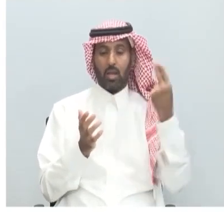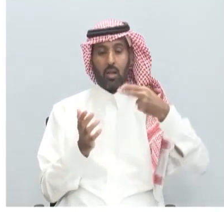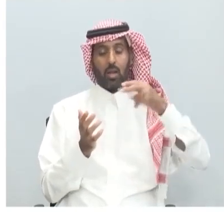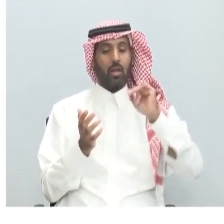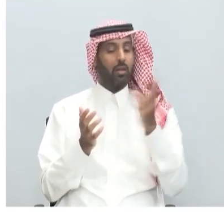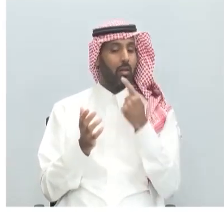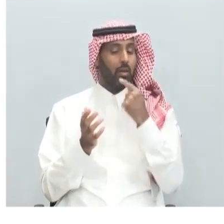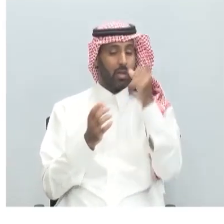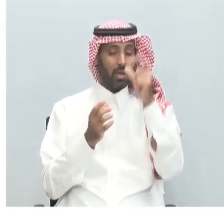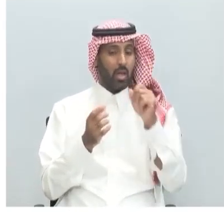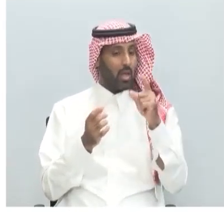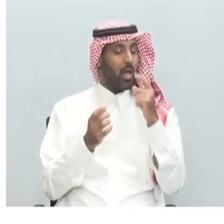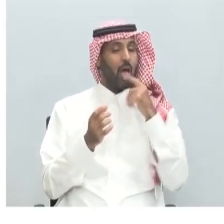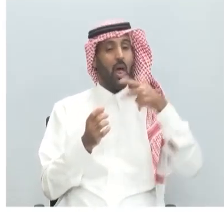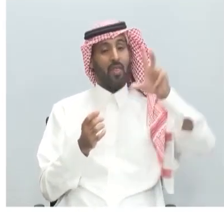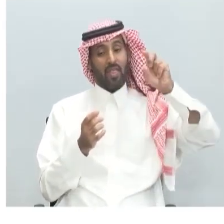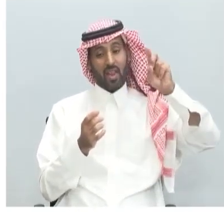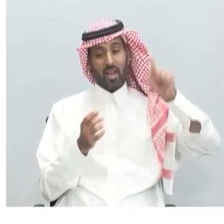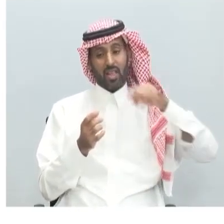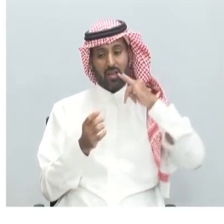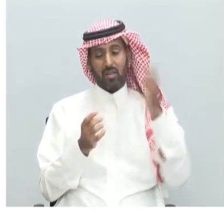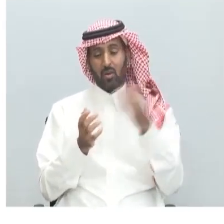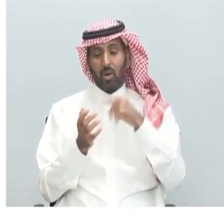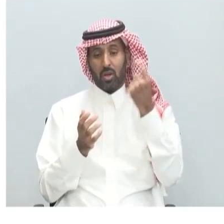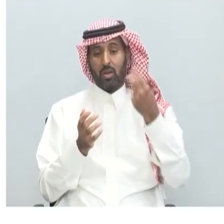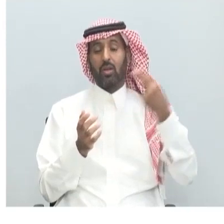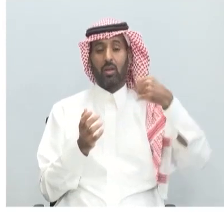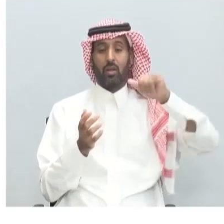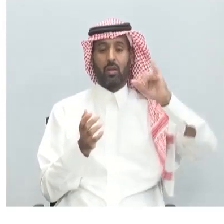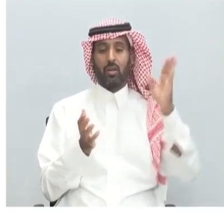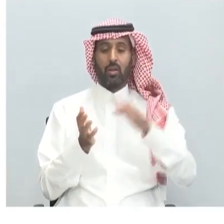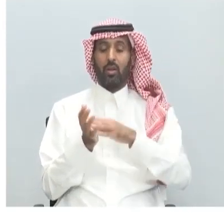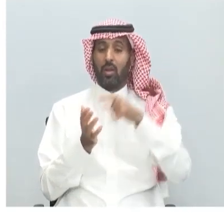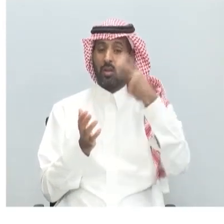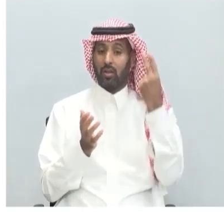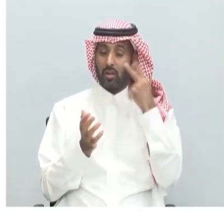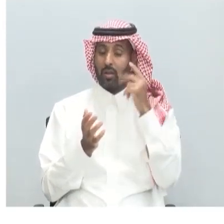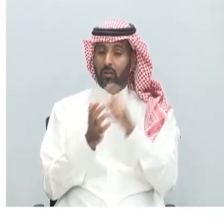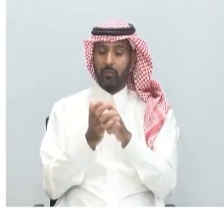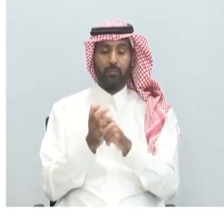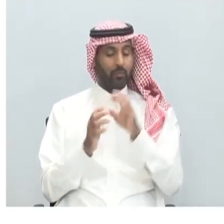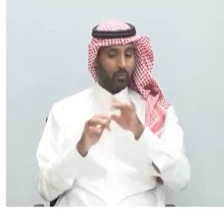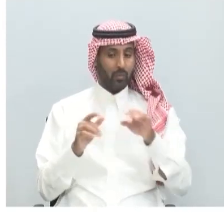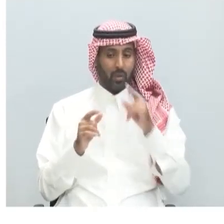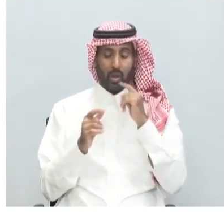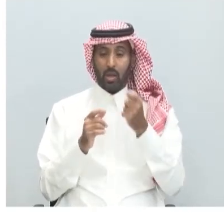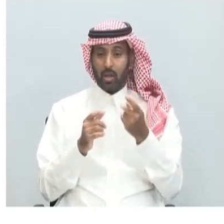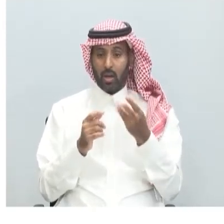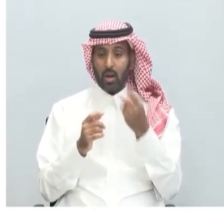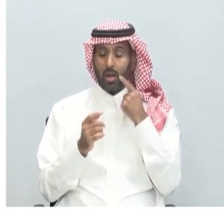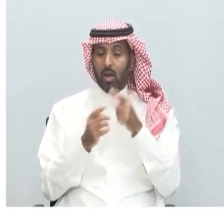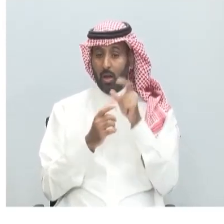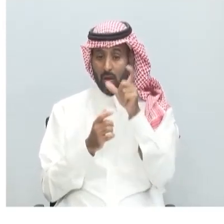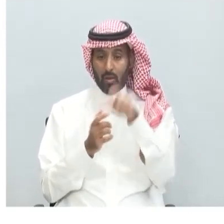في العمود الثاني عدده الذري اللي هي اليوم الهيدروجين واحد والهيليوم اثنين الترميز الالكتروني 1 اس 1